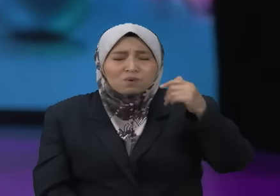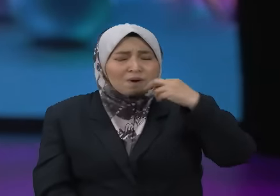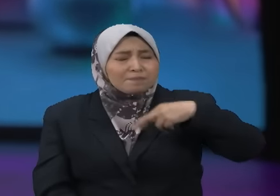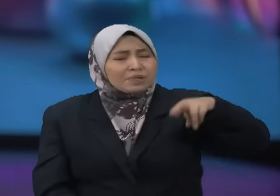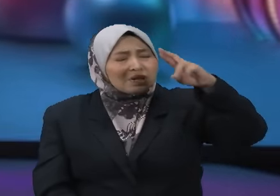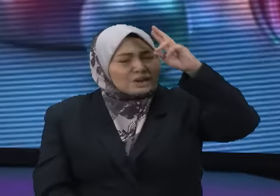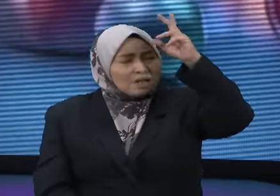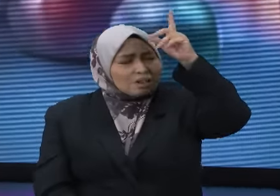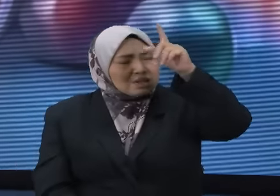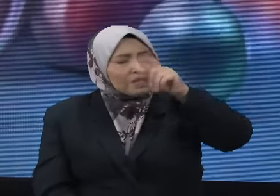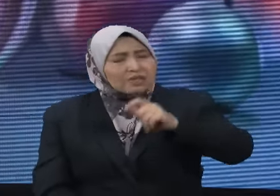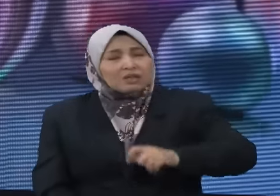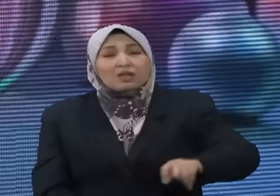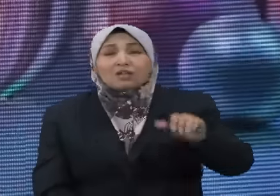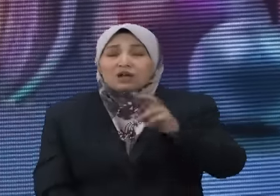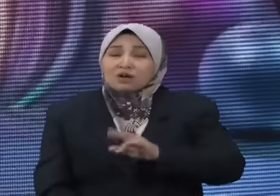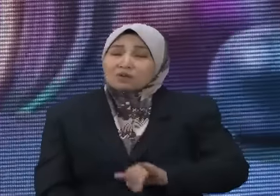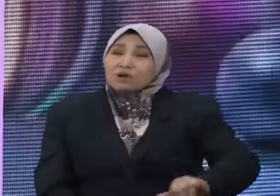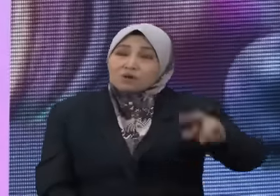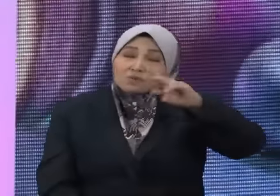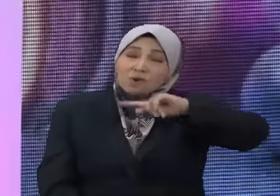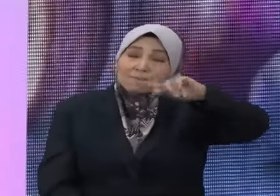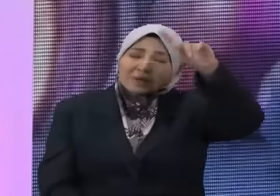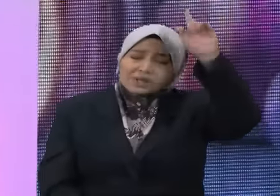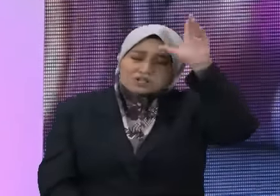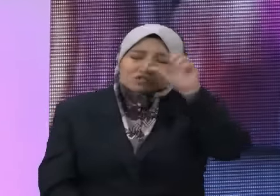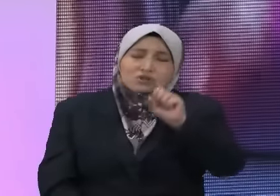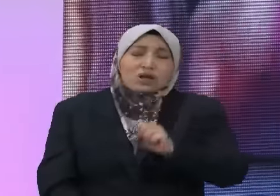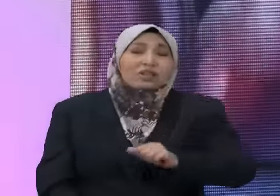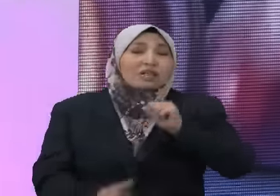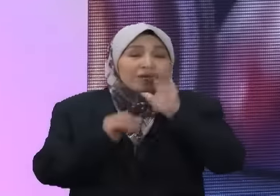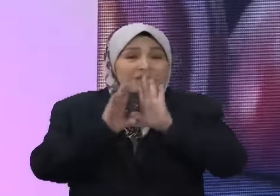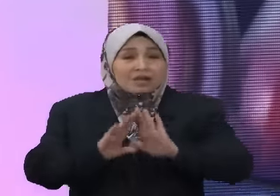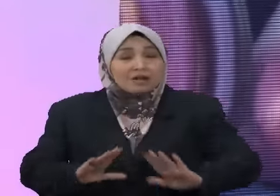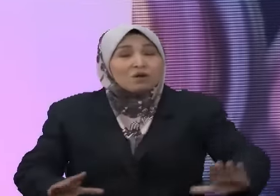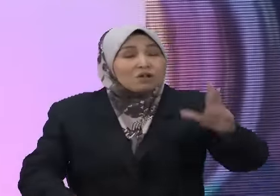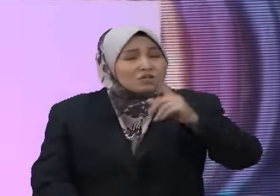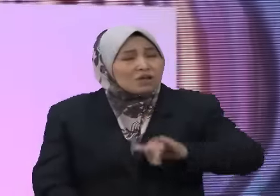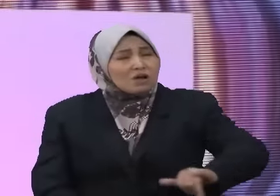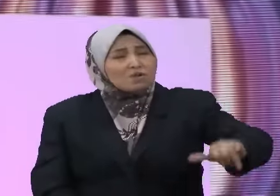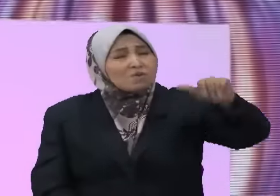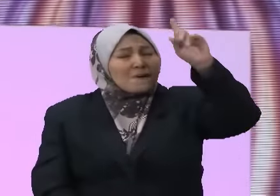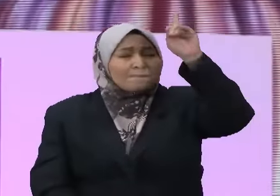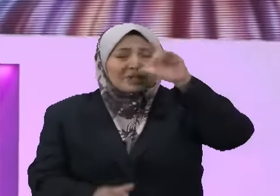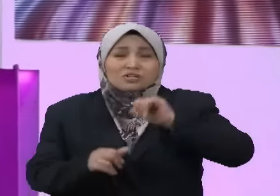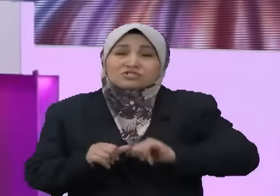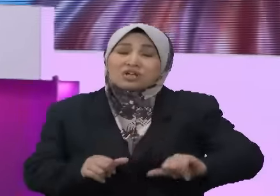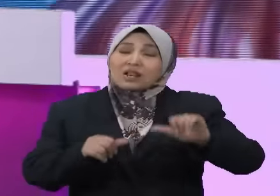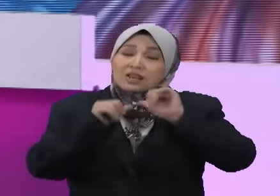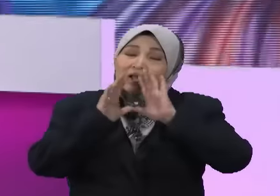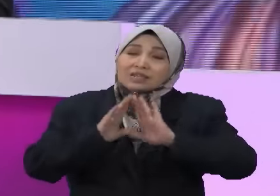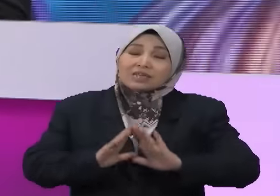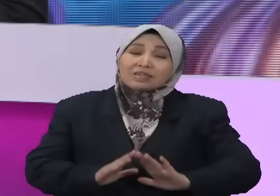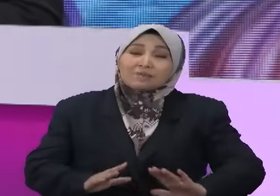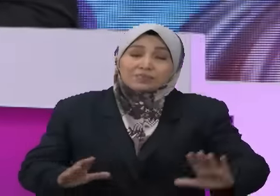yaabbii Al Ya Rabbi shiai Ya Rabbi Sholi